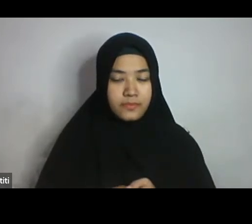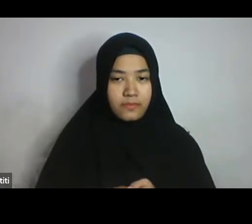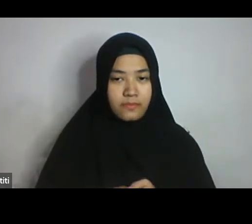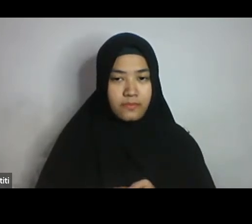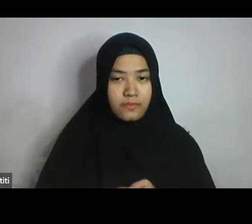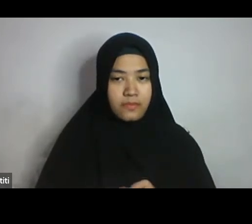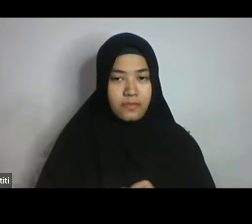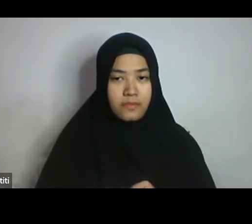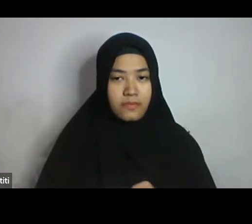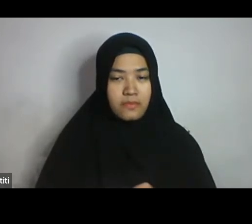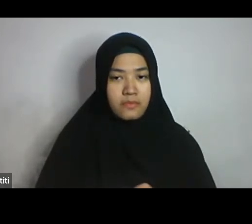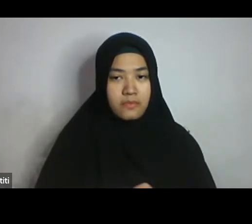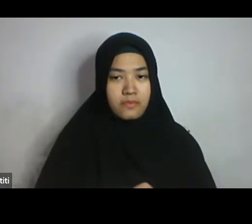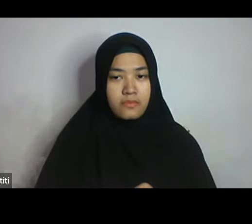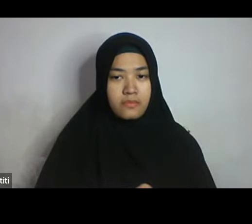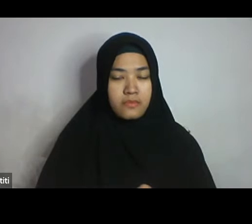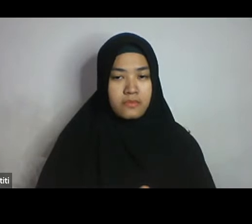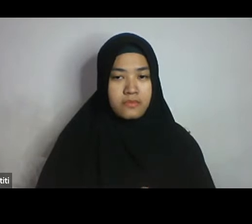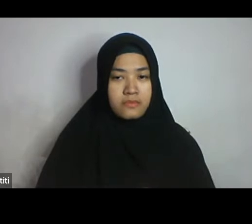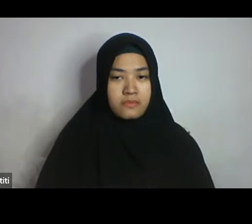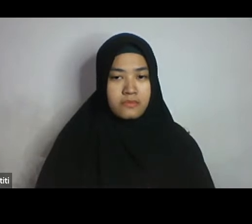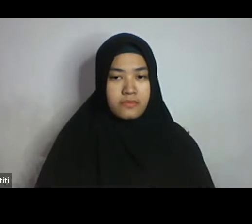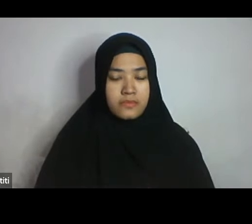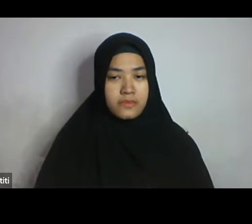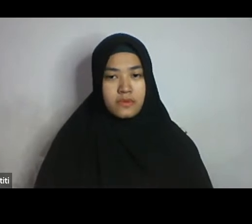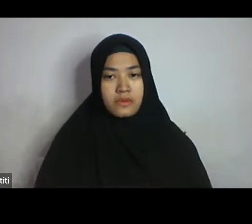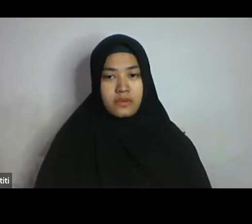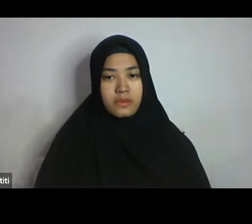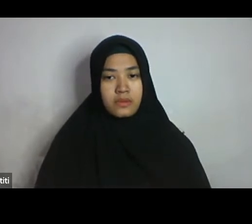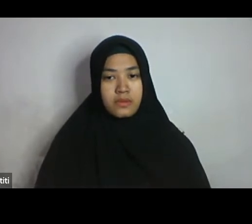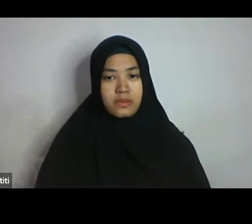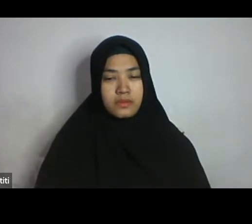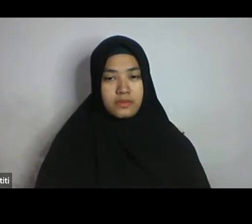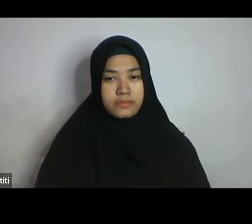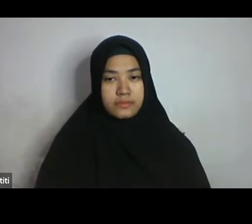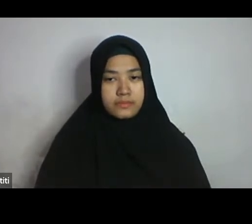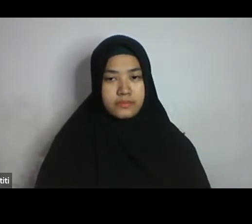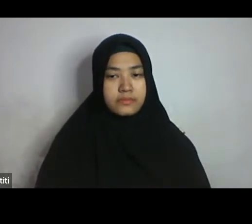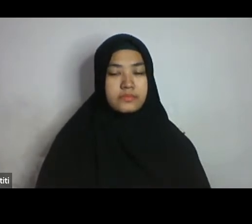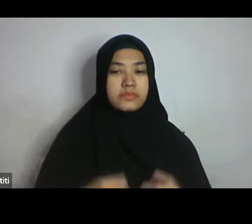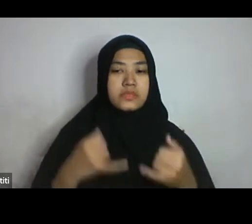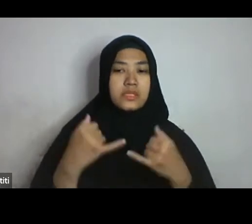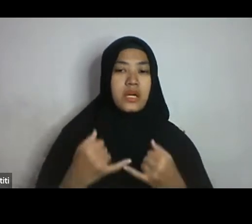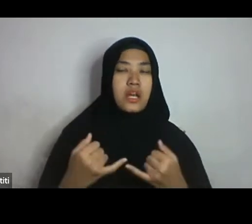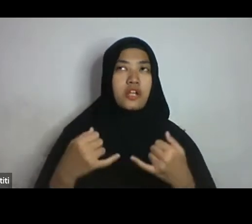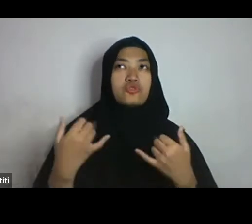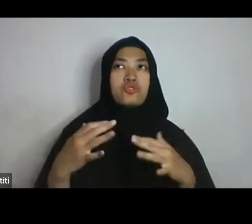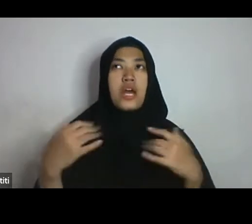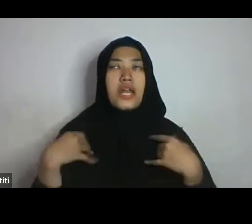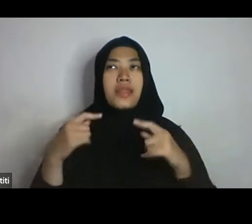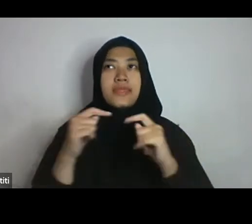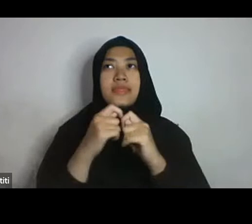dikembangkan TPKJM ya, mengembangkan tim pengarah kesehatan jiwa masyarakat yang itu